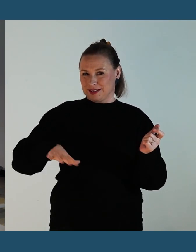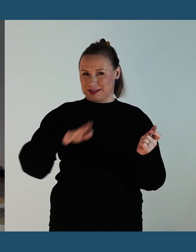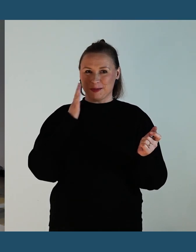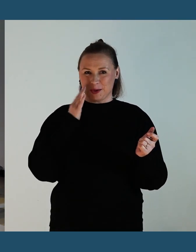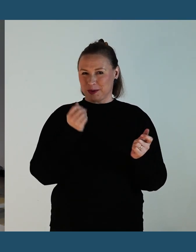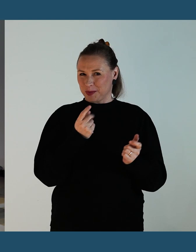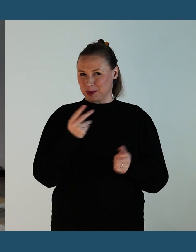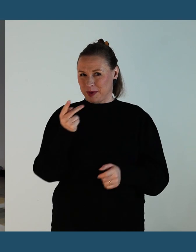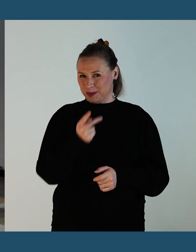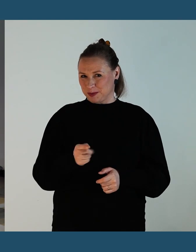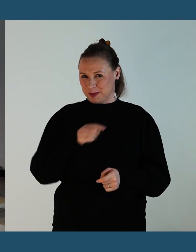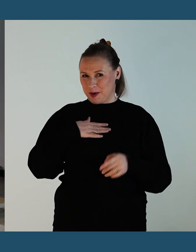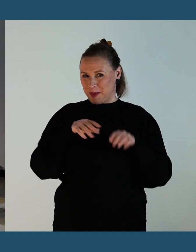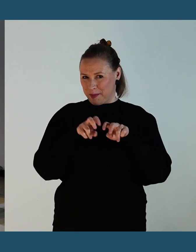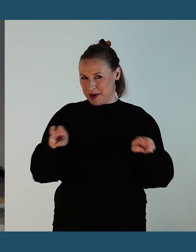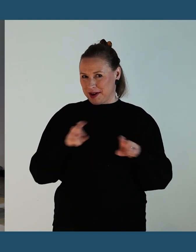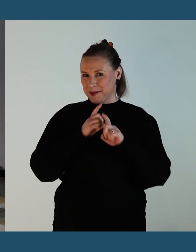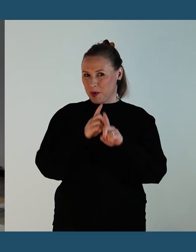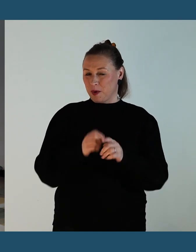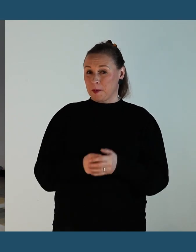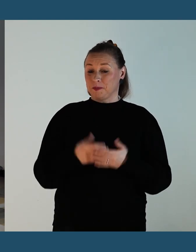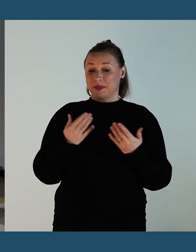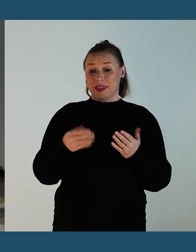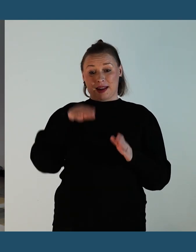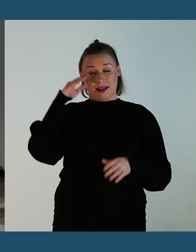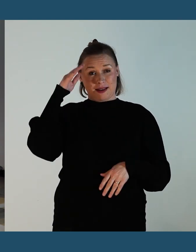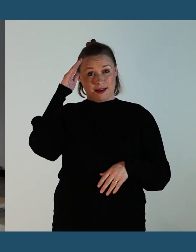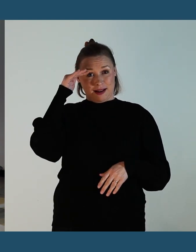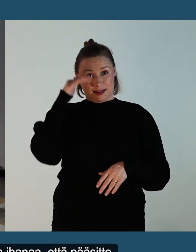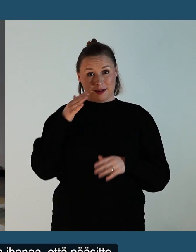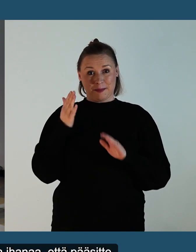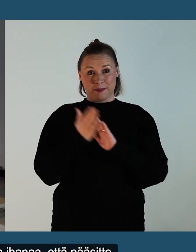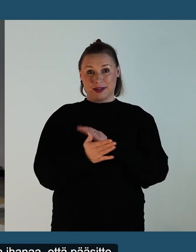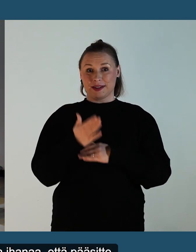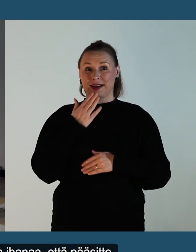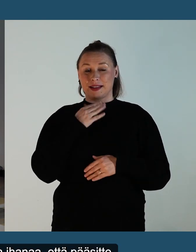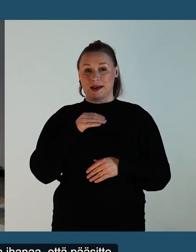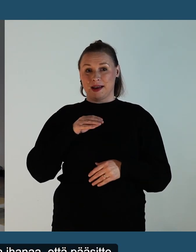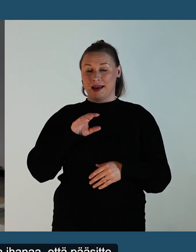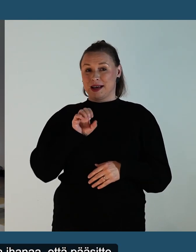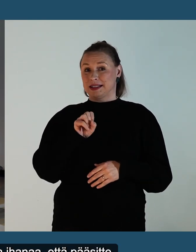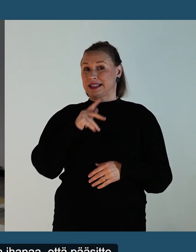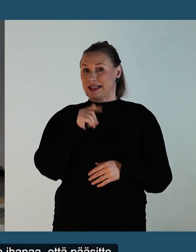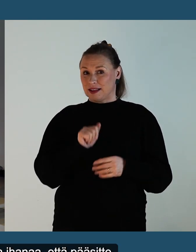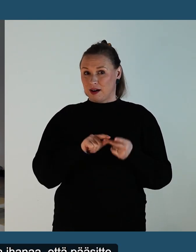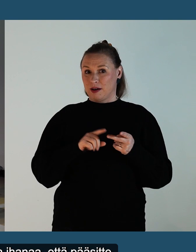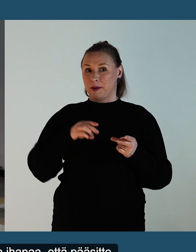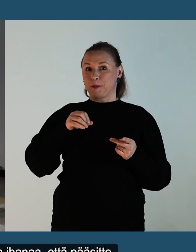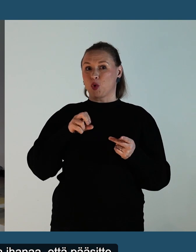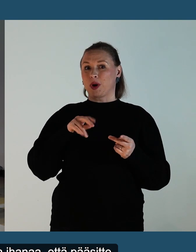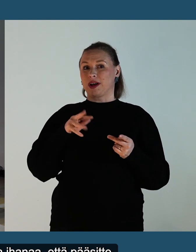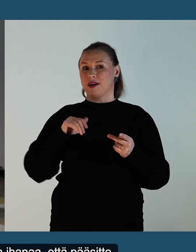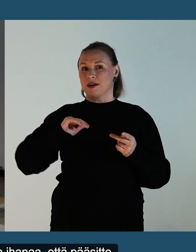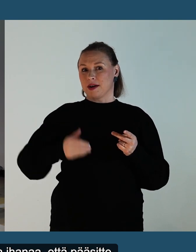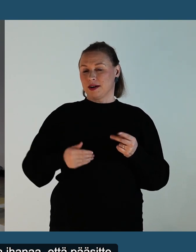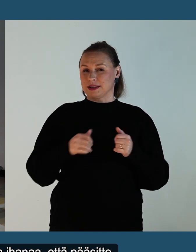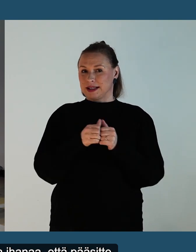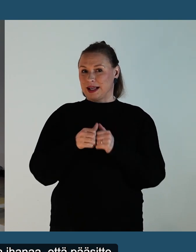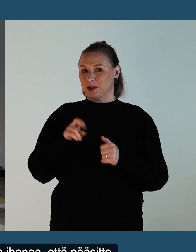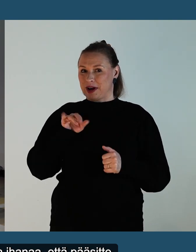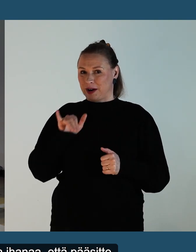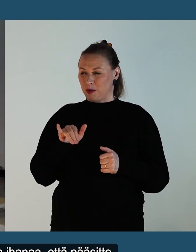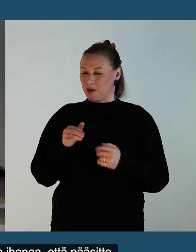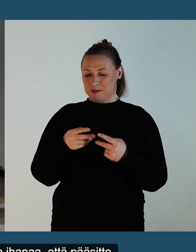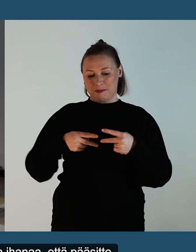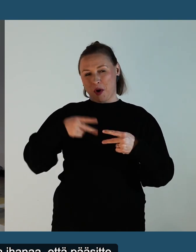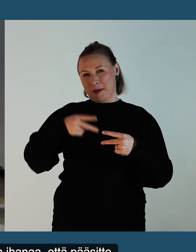meidän paneeliin. Ja tänä iltana paikalle pääsi kaksi järjestöä, SETA ja Monika Naiset Liitto ry. Lämpimästi tervetuloa ja